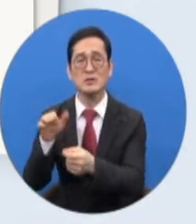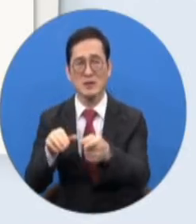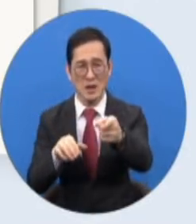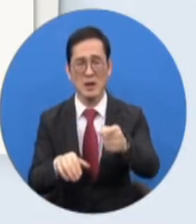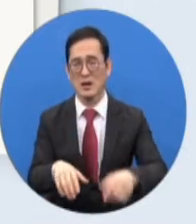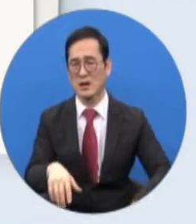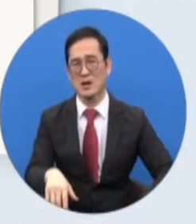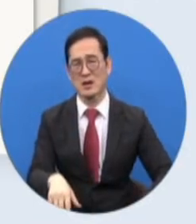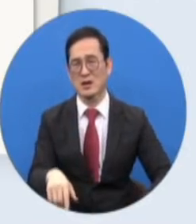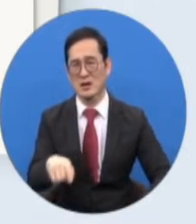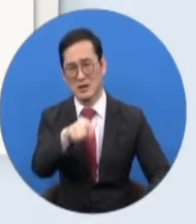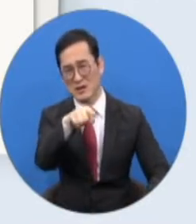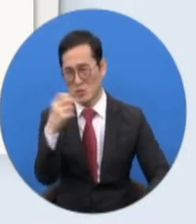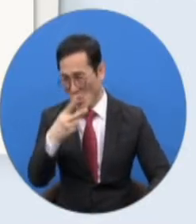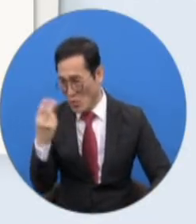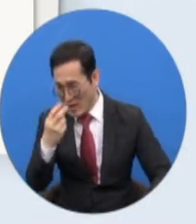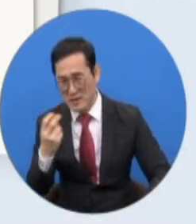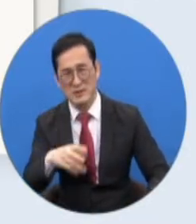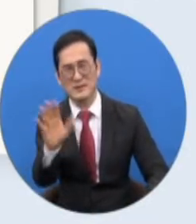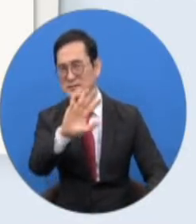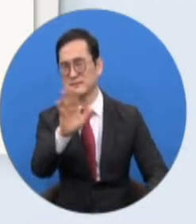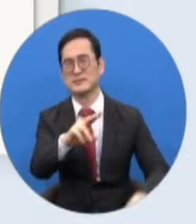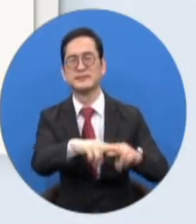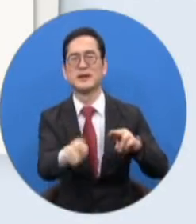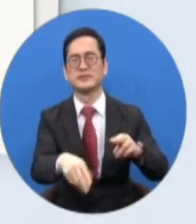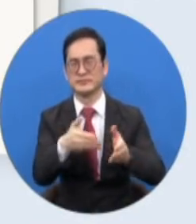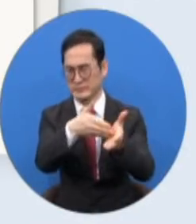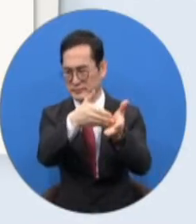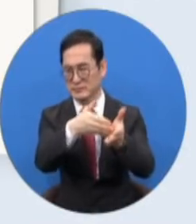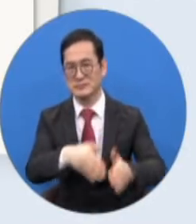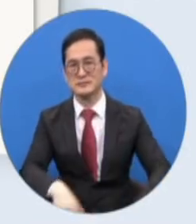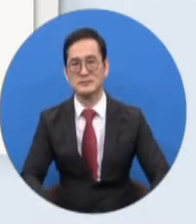사과와 거취 표명이 필요하다라고 어찌 보면